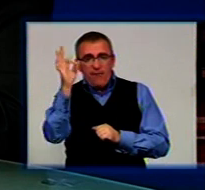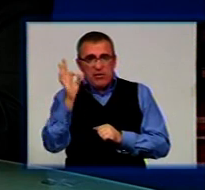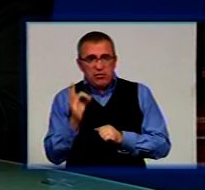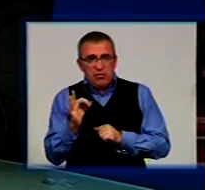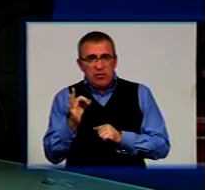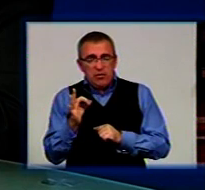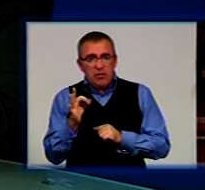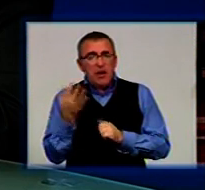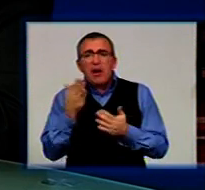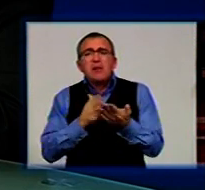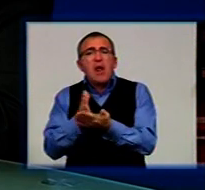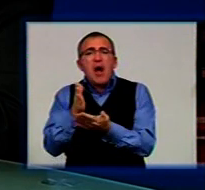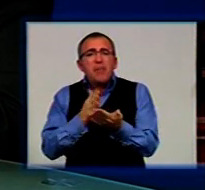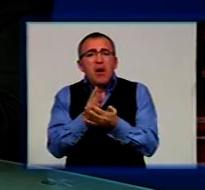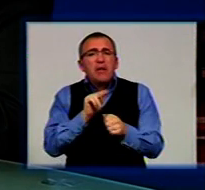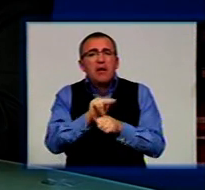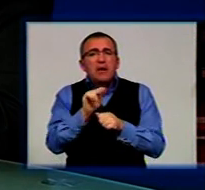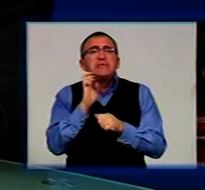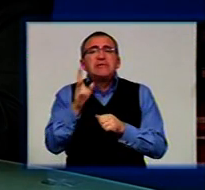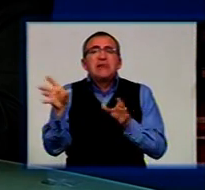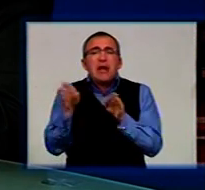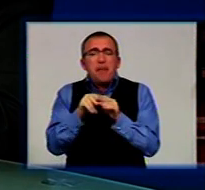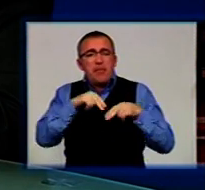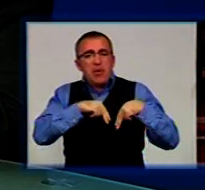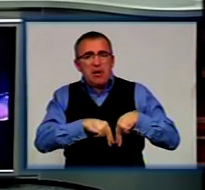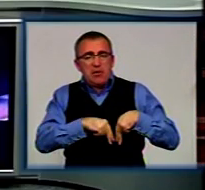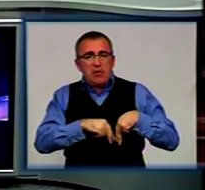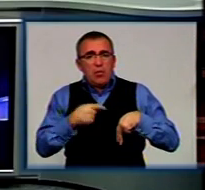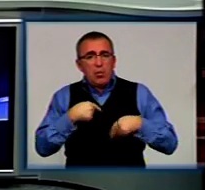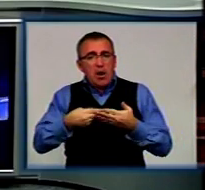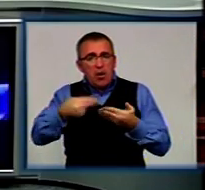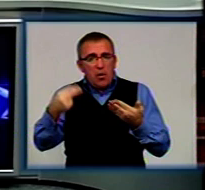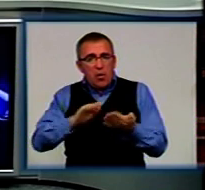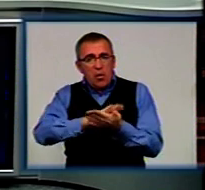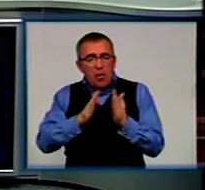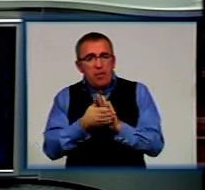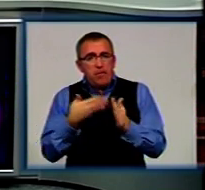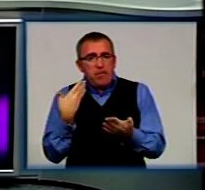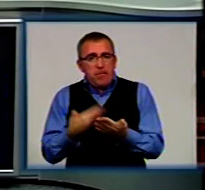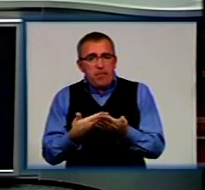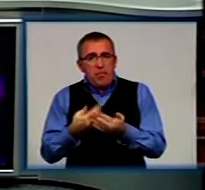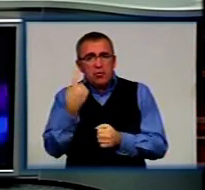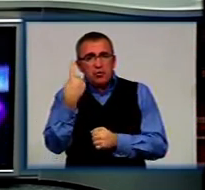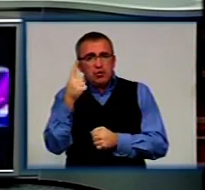89,1%. По яким напрямкам ми навчаємо і з ким ми працюємо? Ну, по-перше, у нас укладені угоди біля